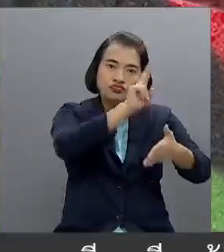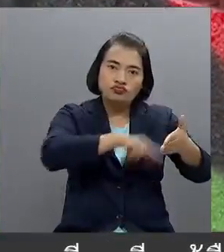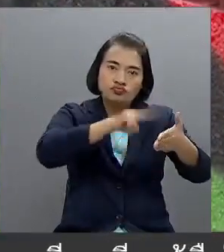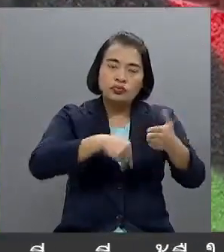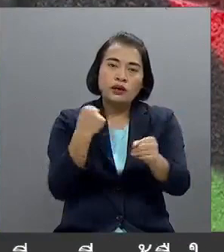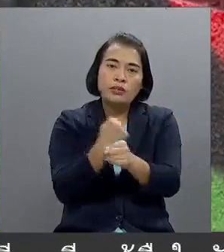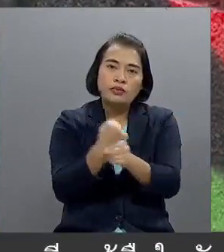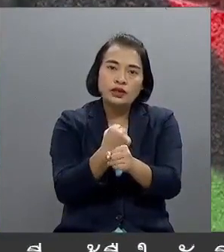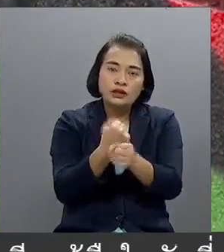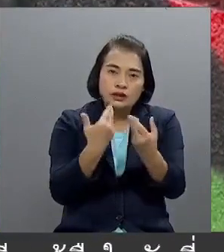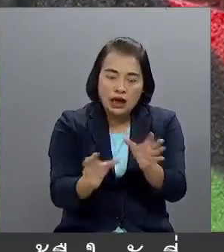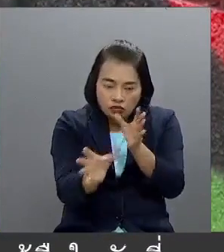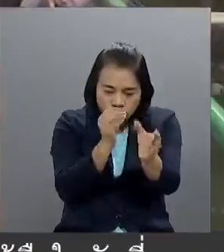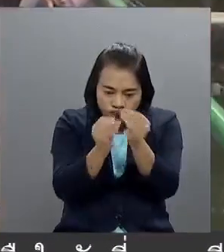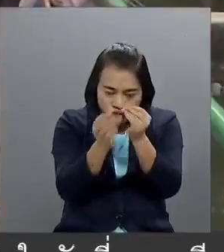บนกำแพง